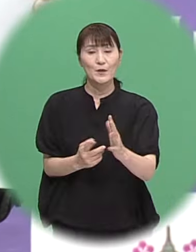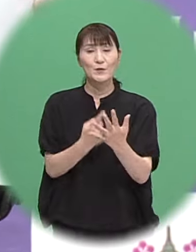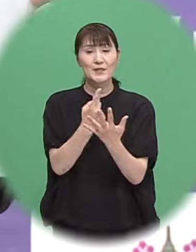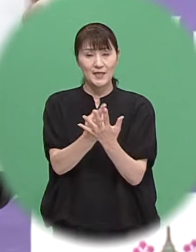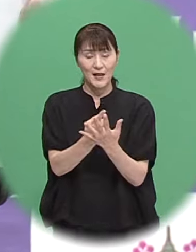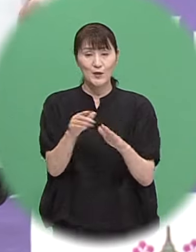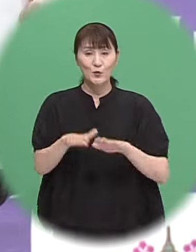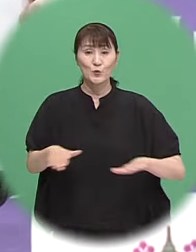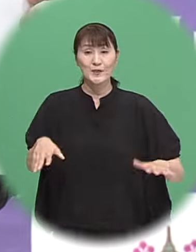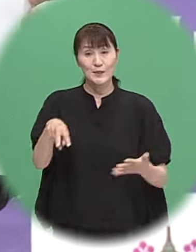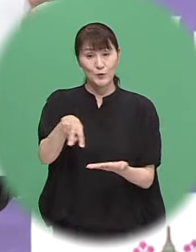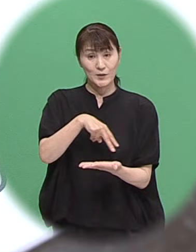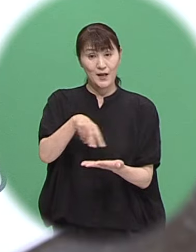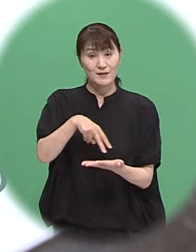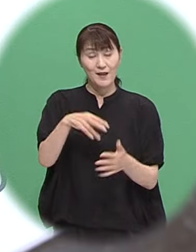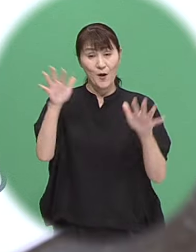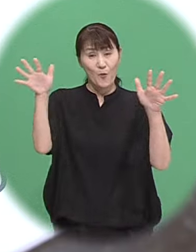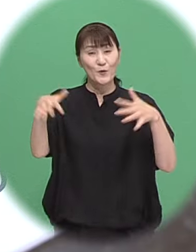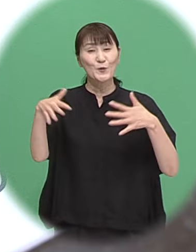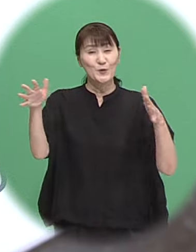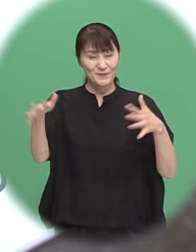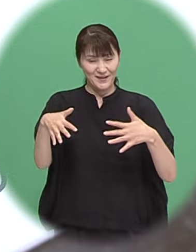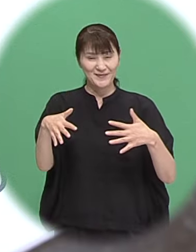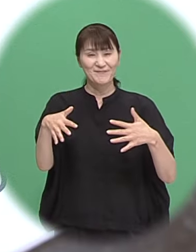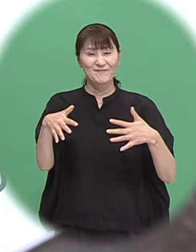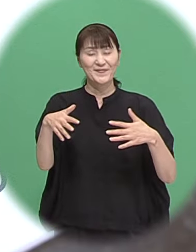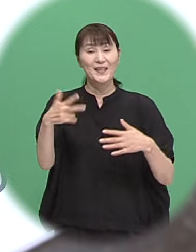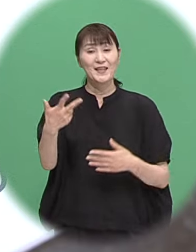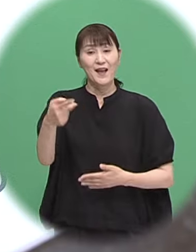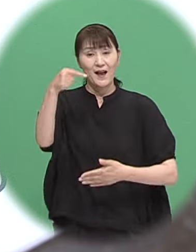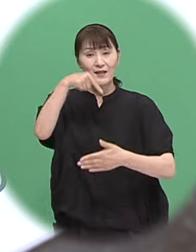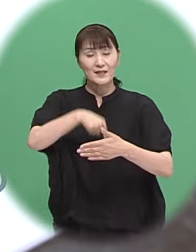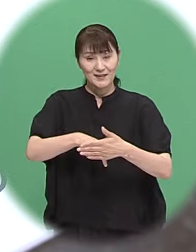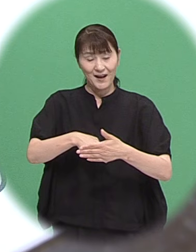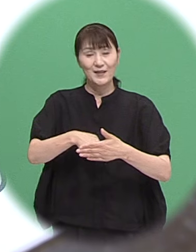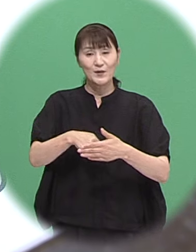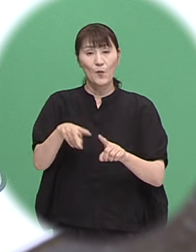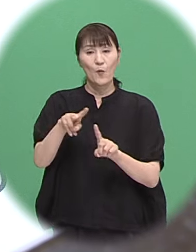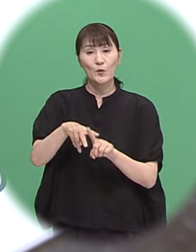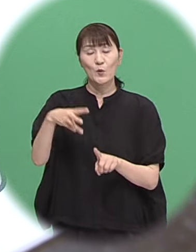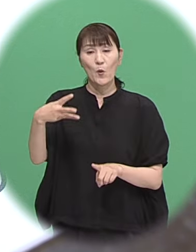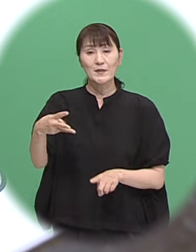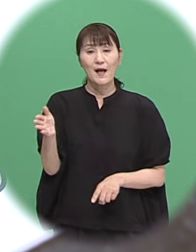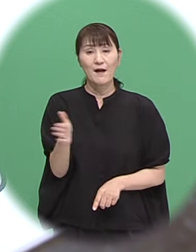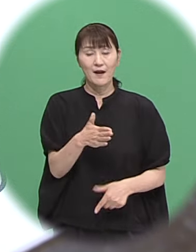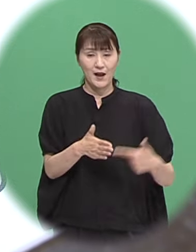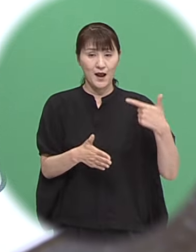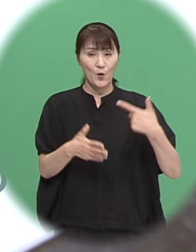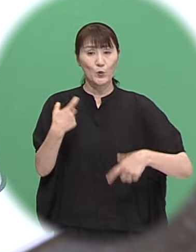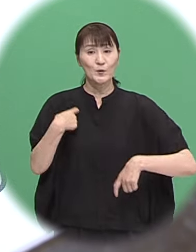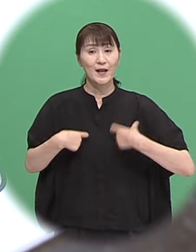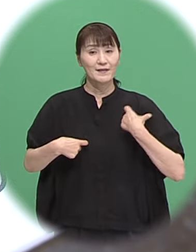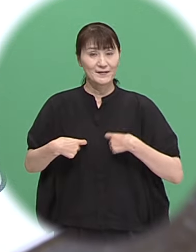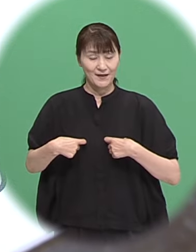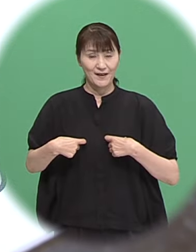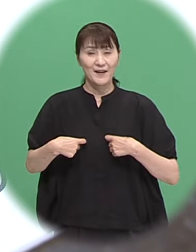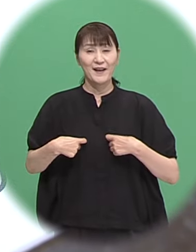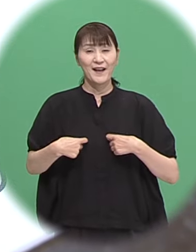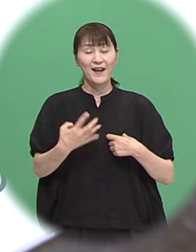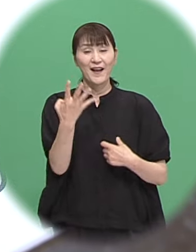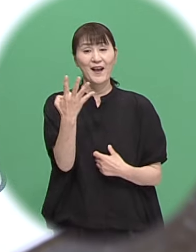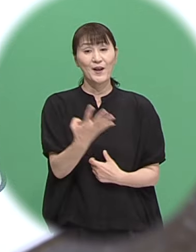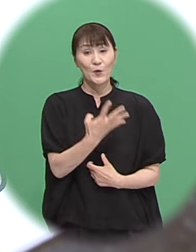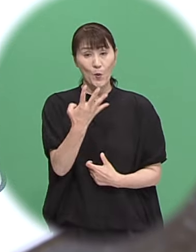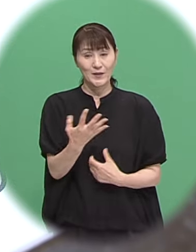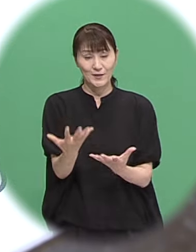ダンサーを募集します対象は市内在住の小学3年生から6年生まで4